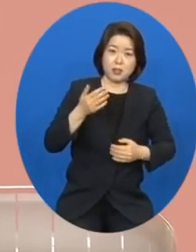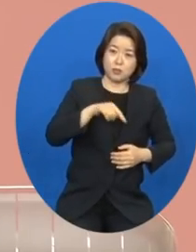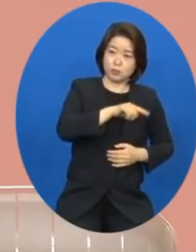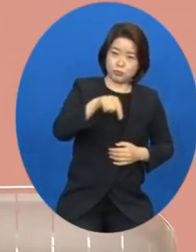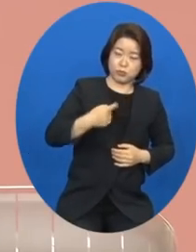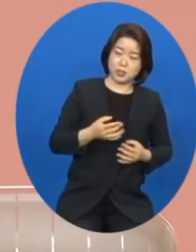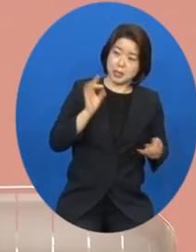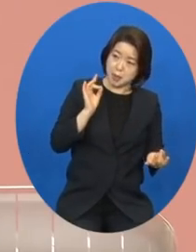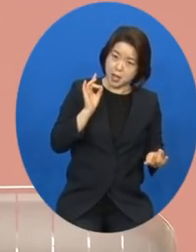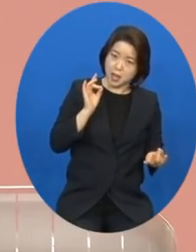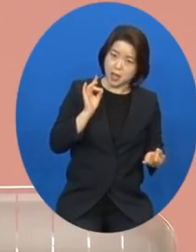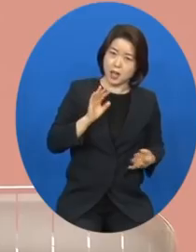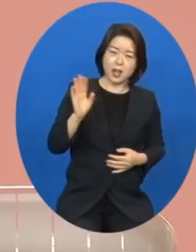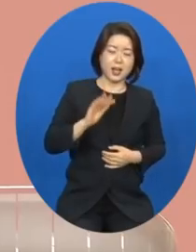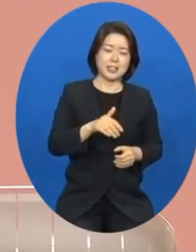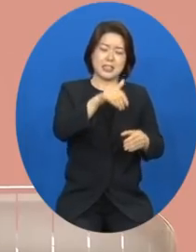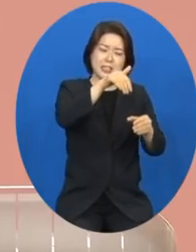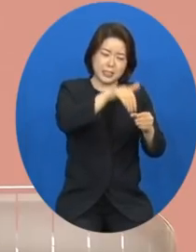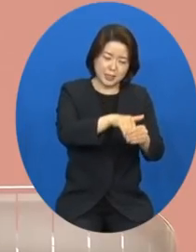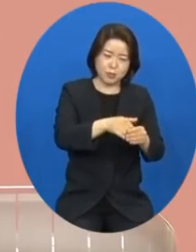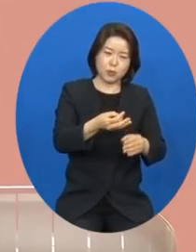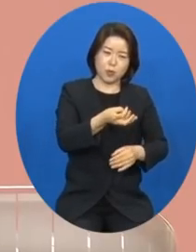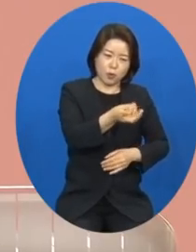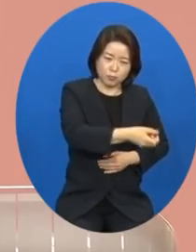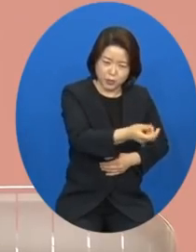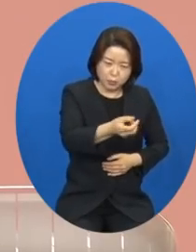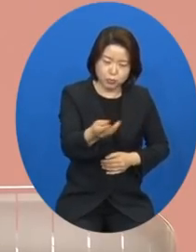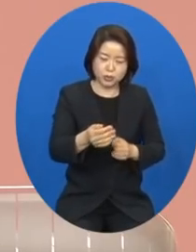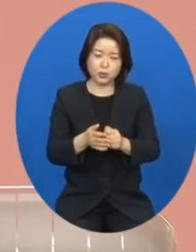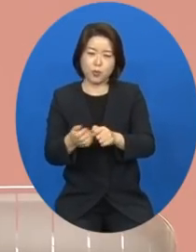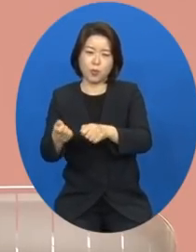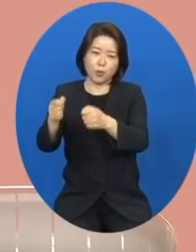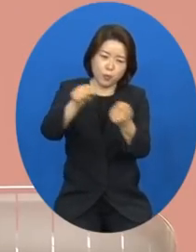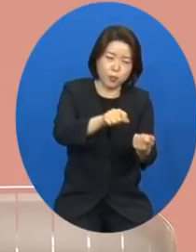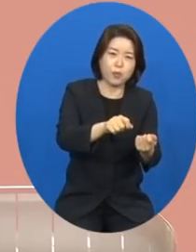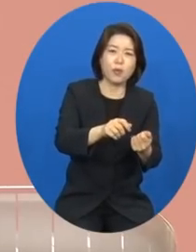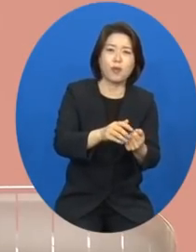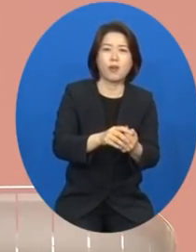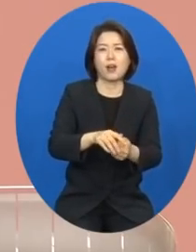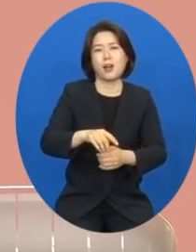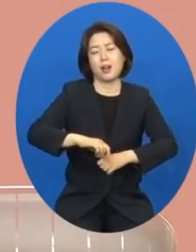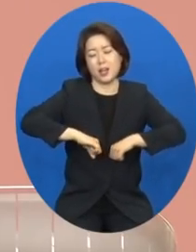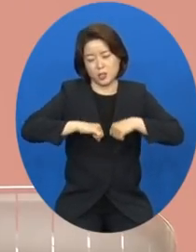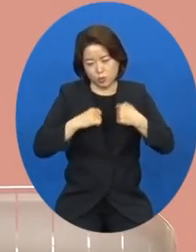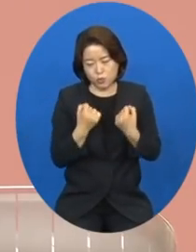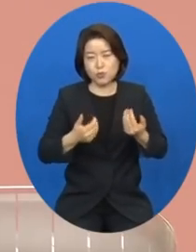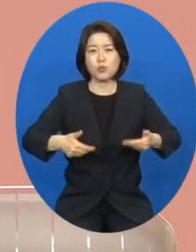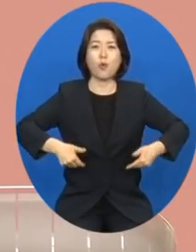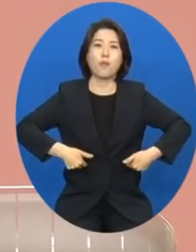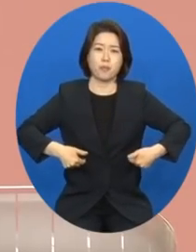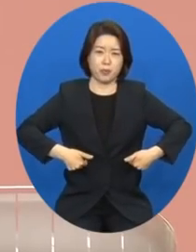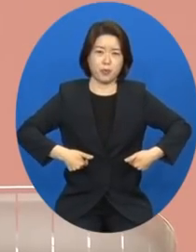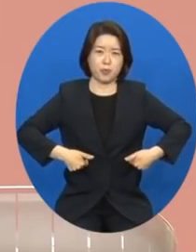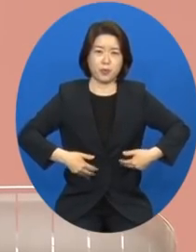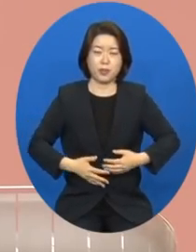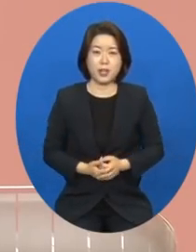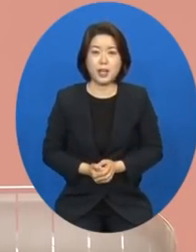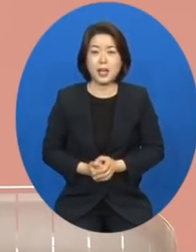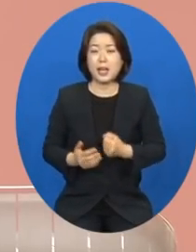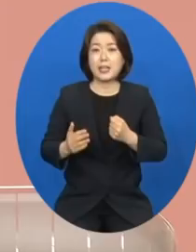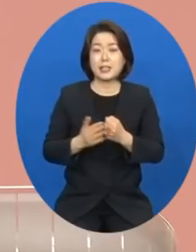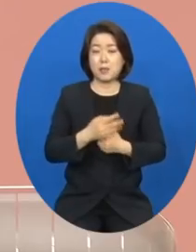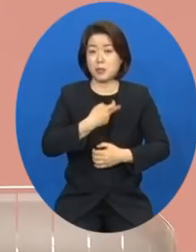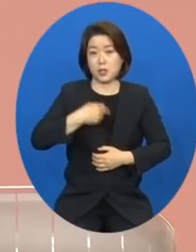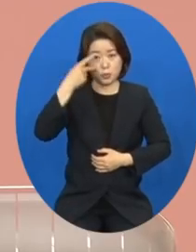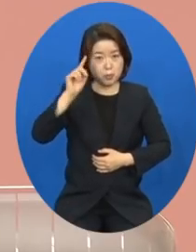거죠 19 뿌리고 물을 주는 수고와 순종이 뒤따라야 한다는 거액을 사도 바로 이런